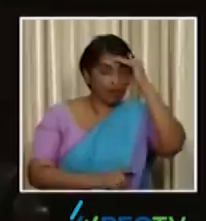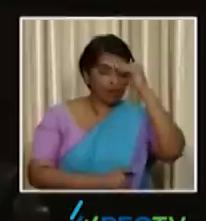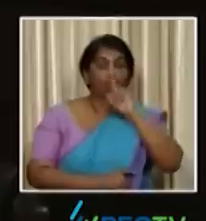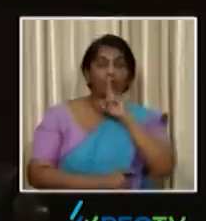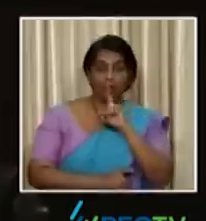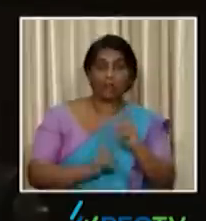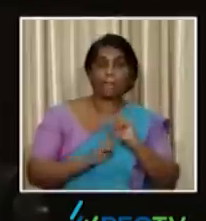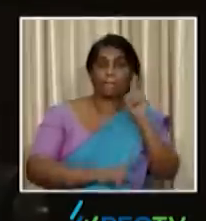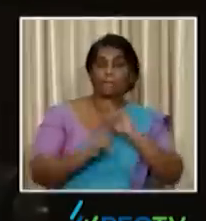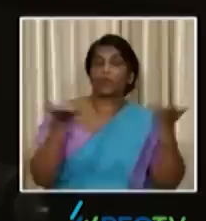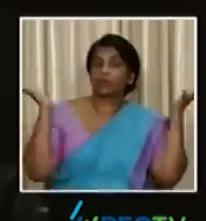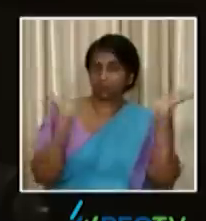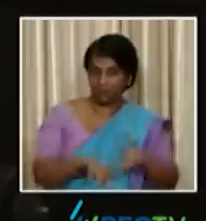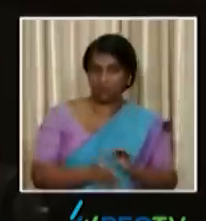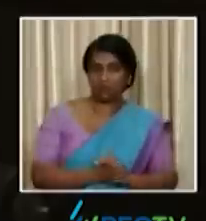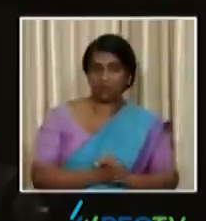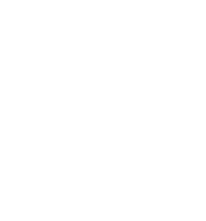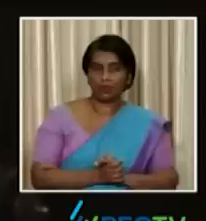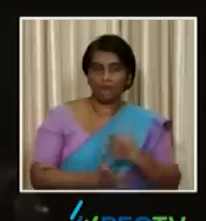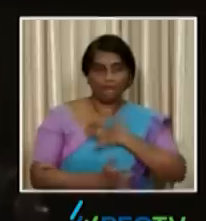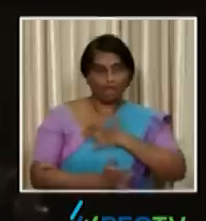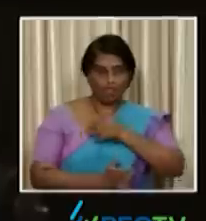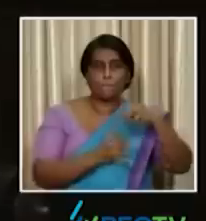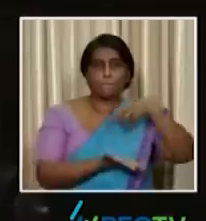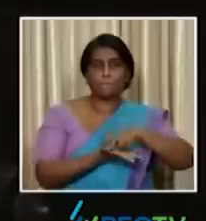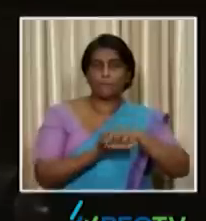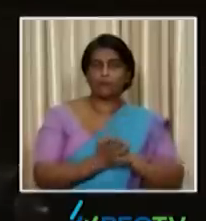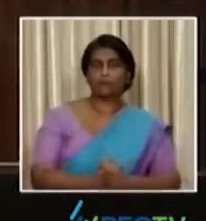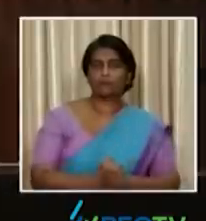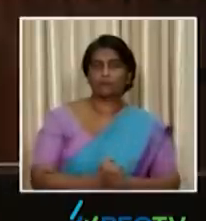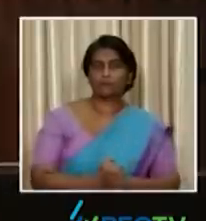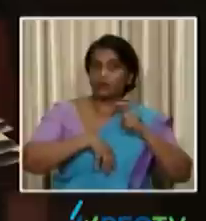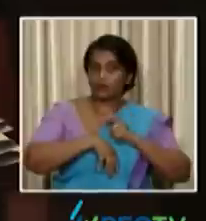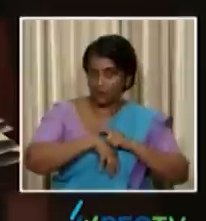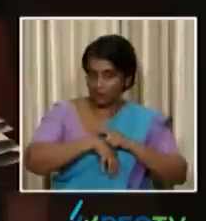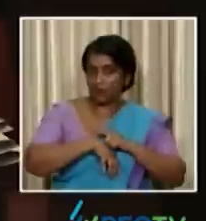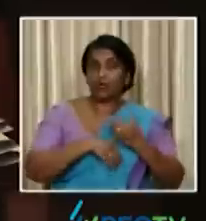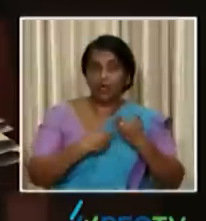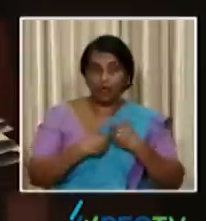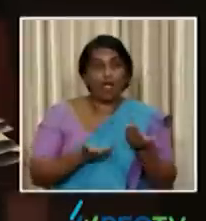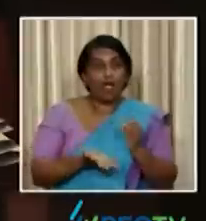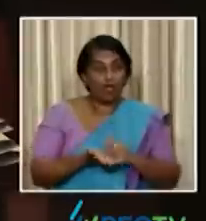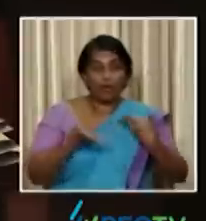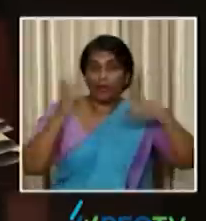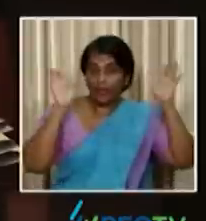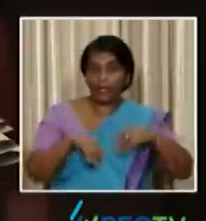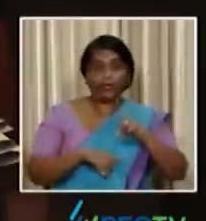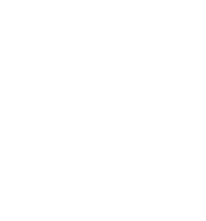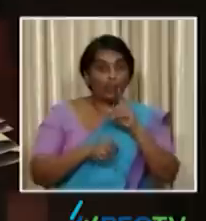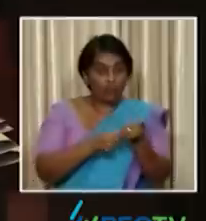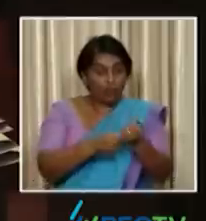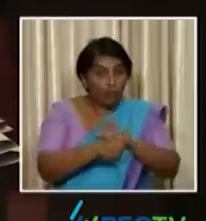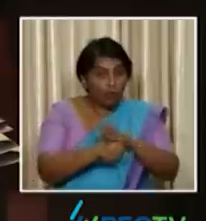කියලා පාර්ලිමේන්තු කැඳවන්න කියලා පොලිස් කට්ටියක් දෙන්නද විපක්ෂ නායකතුමා හරි හරි ඔව් අපි නැවත කැඳවන්නේ කිව්වේ